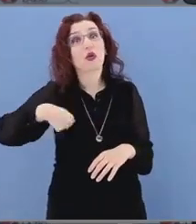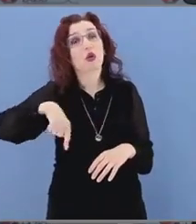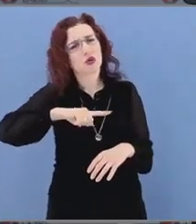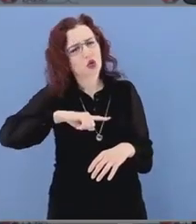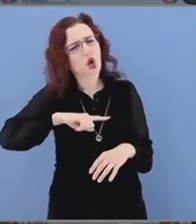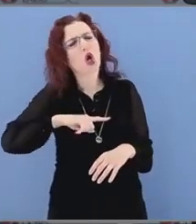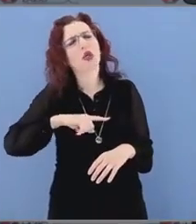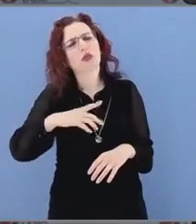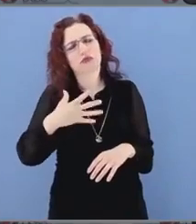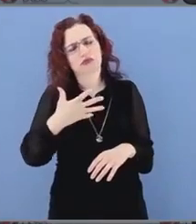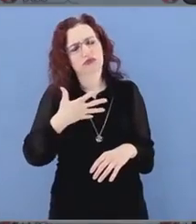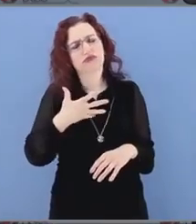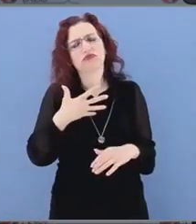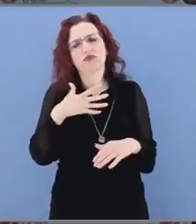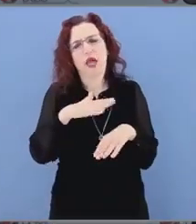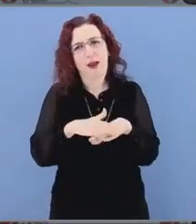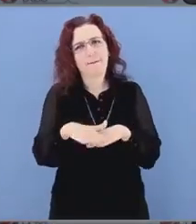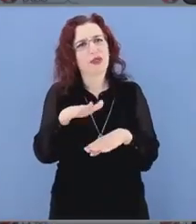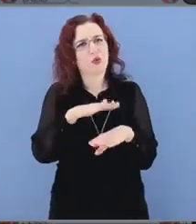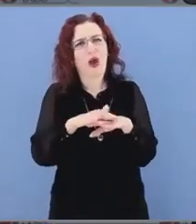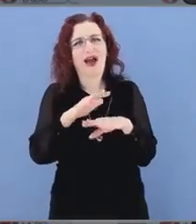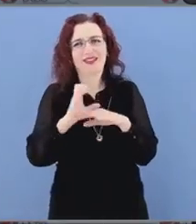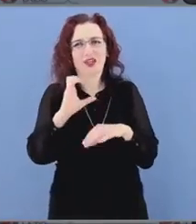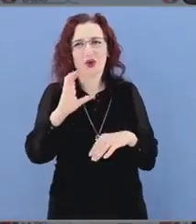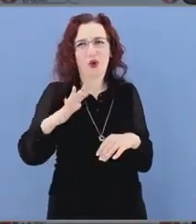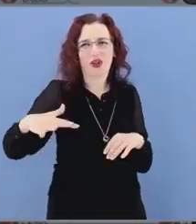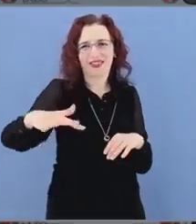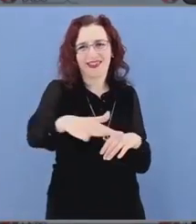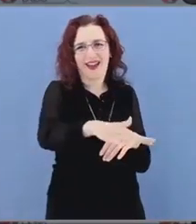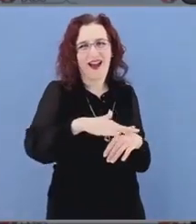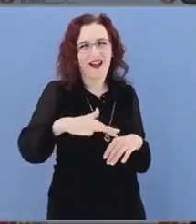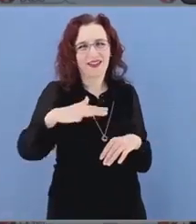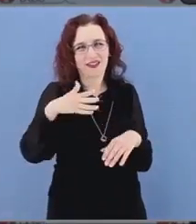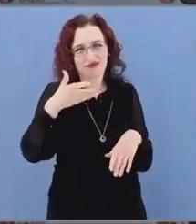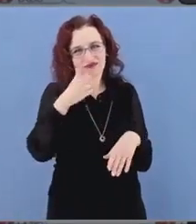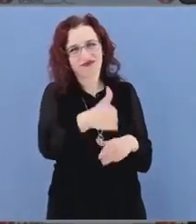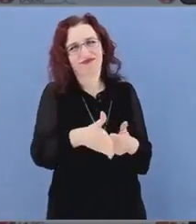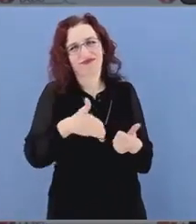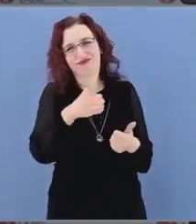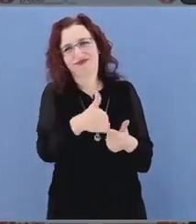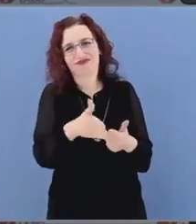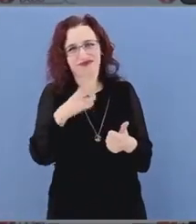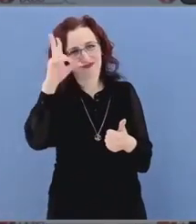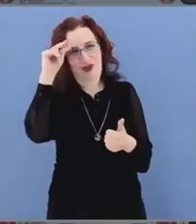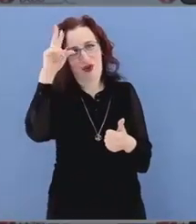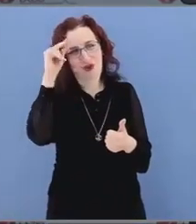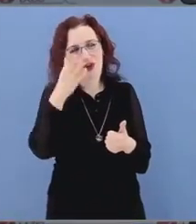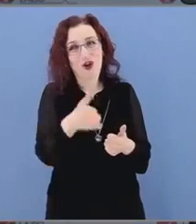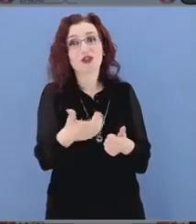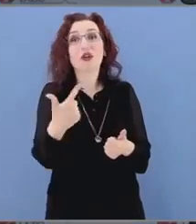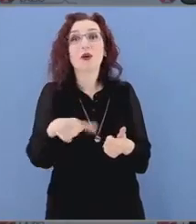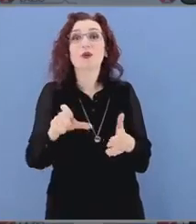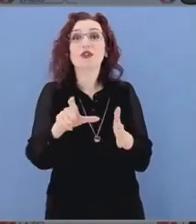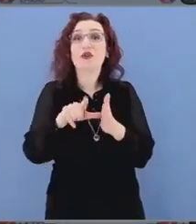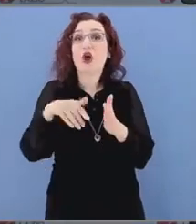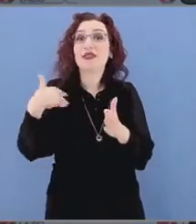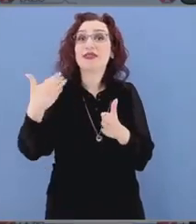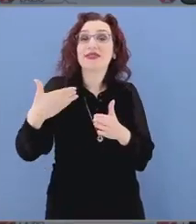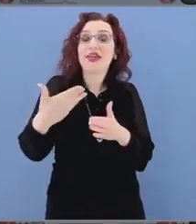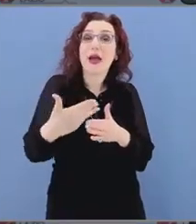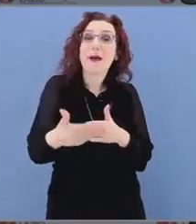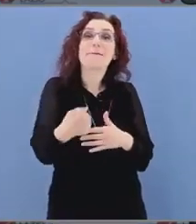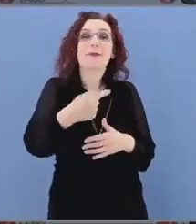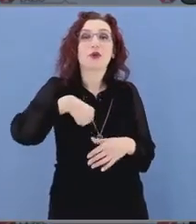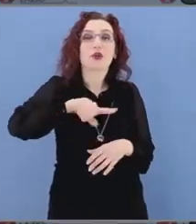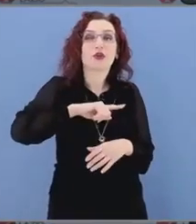casa, abituali qui a Corviale, perché è da un po' di tempo che ciclicamente ci affacciamo per fare il punto di una serie di